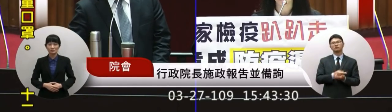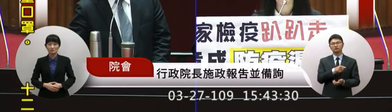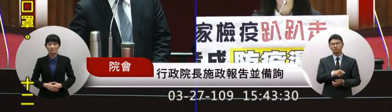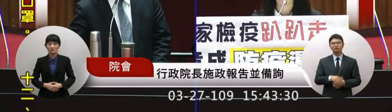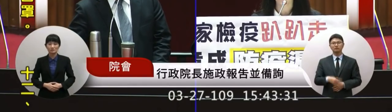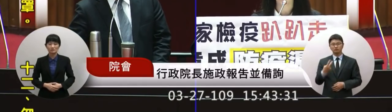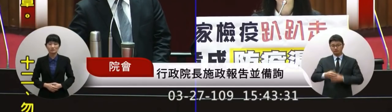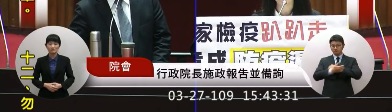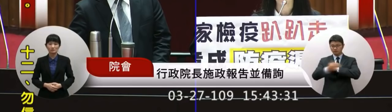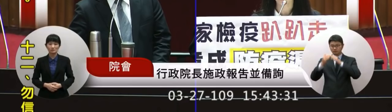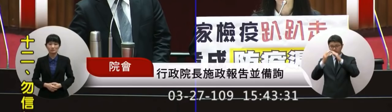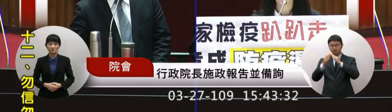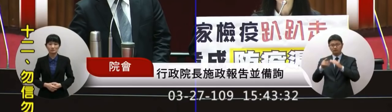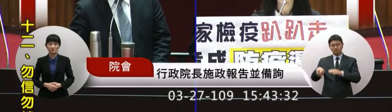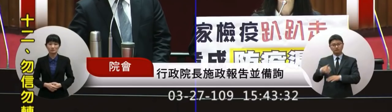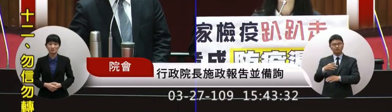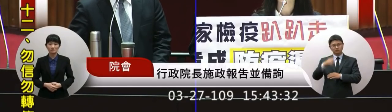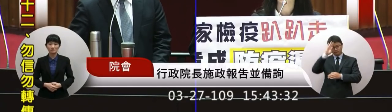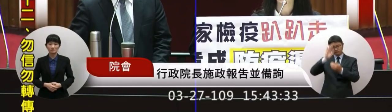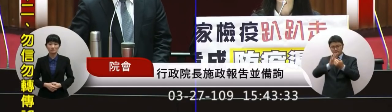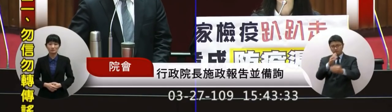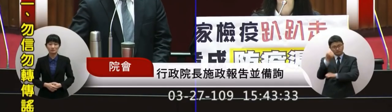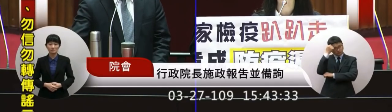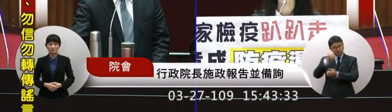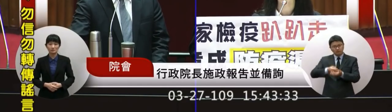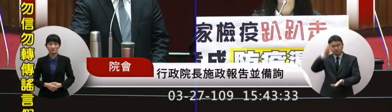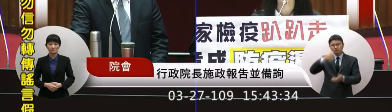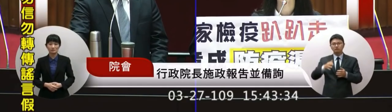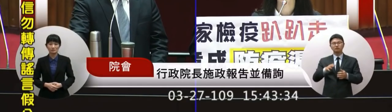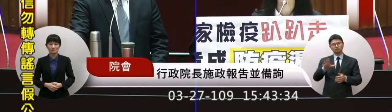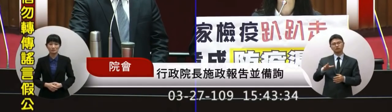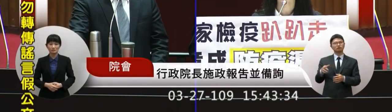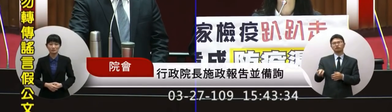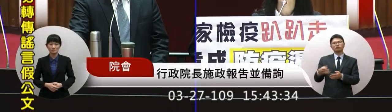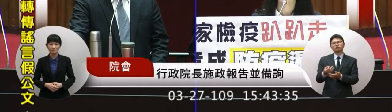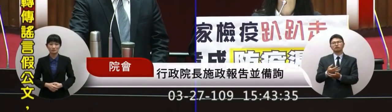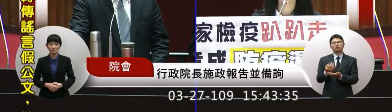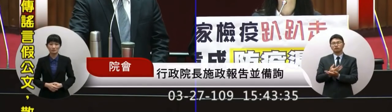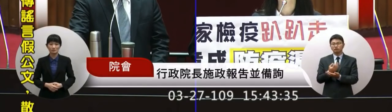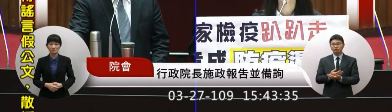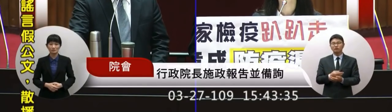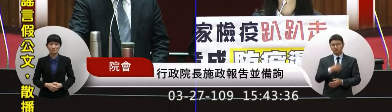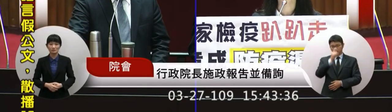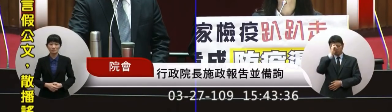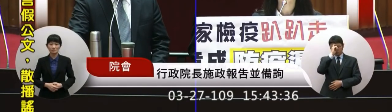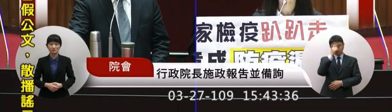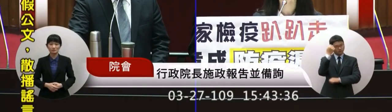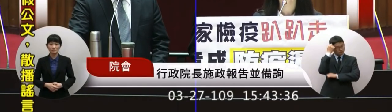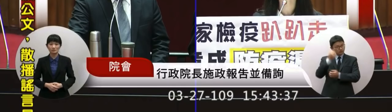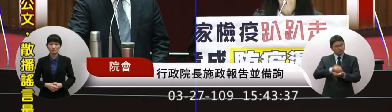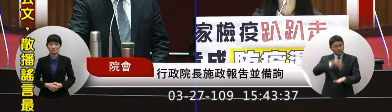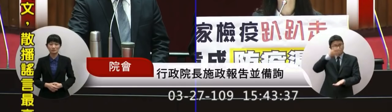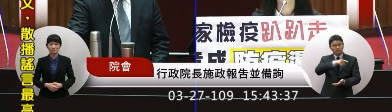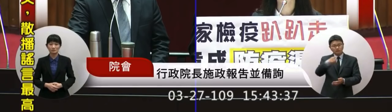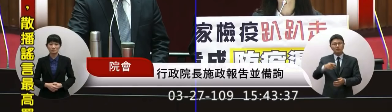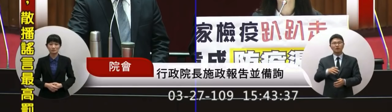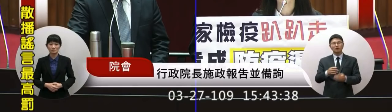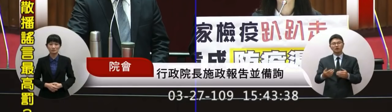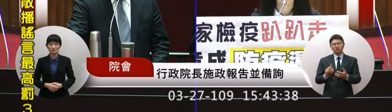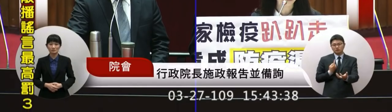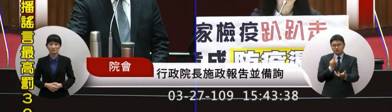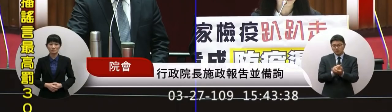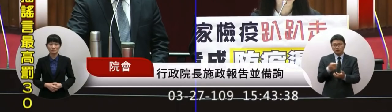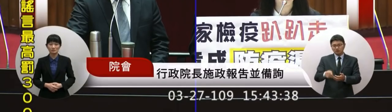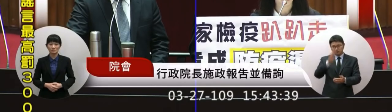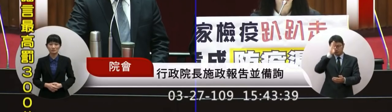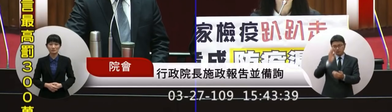有些县市是完全没有防疫旅馆。在这种情况之下，我们也希望旅馆业者在提供纾困的同时，也能够加入我们的防疫